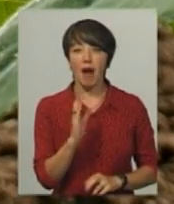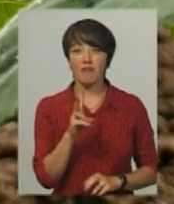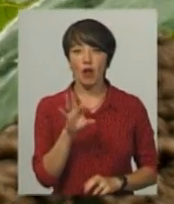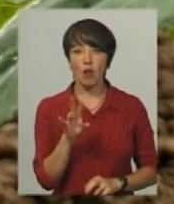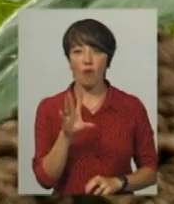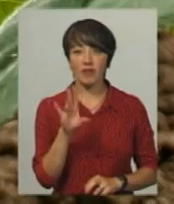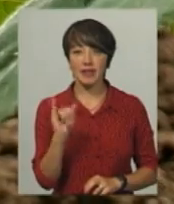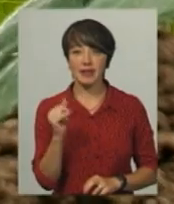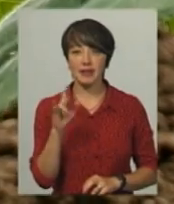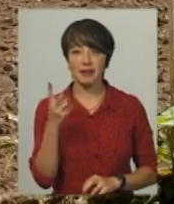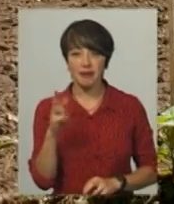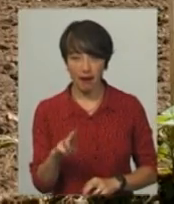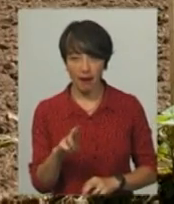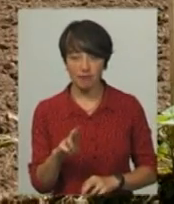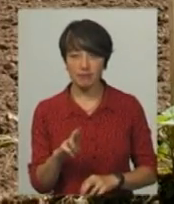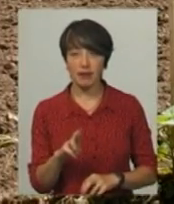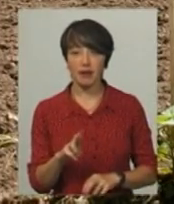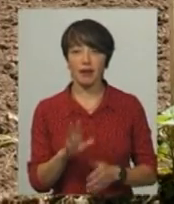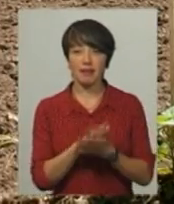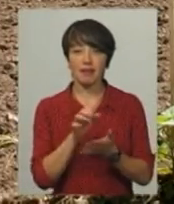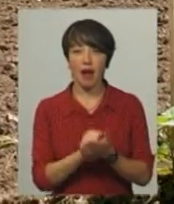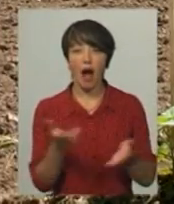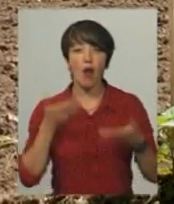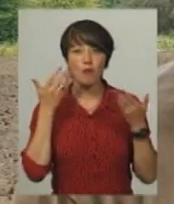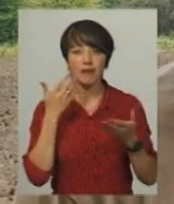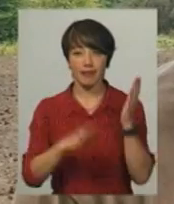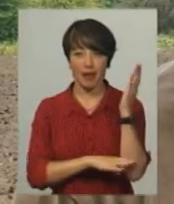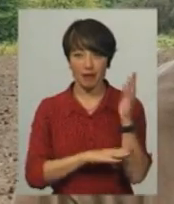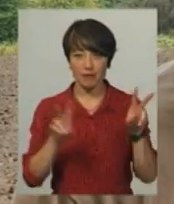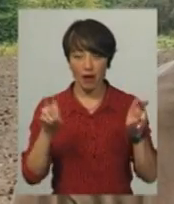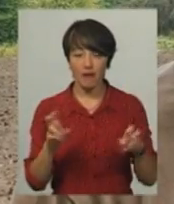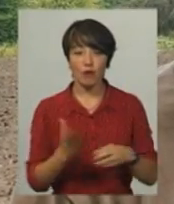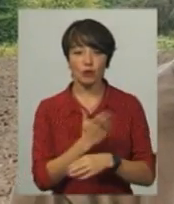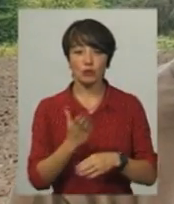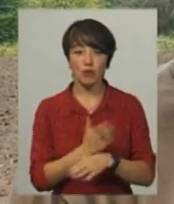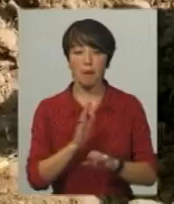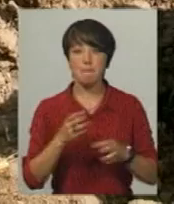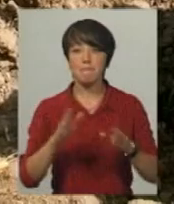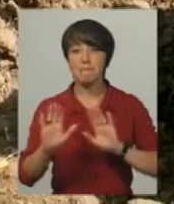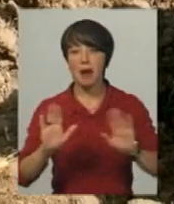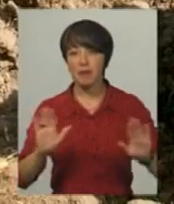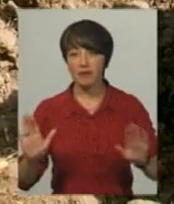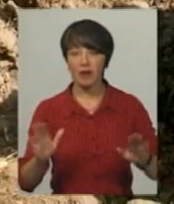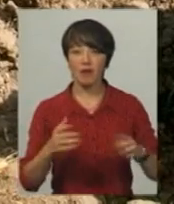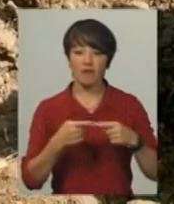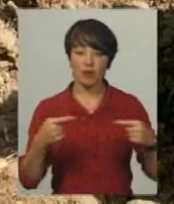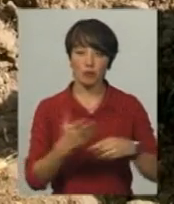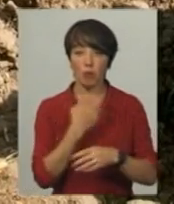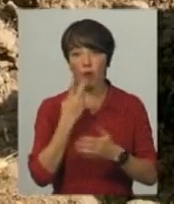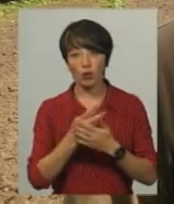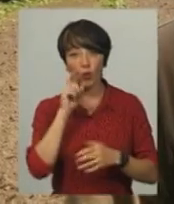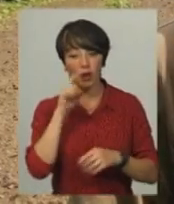називають алюмінієве дерево, використовують у деревообробній та меблевій індустріях, каже Ігор Бородій. Чи можливо таке в Україні, покаже цей